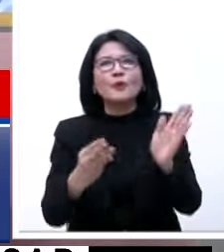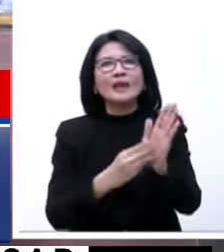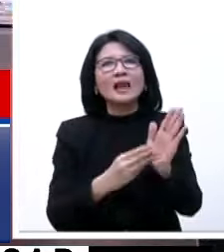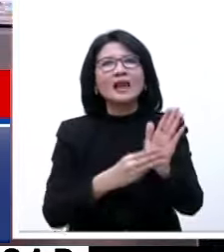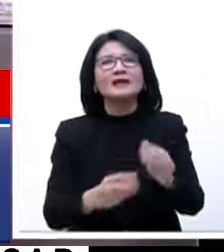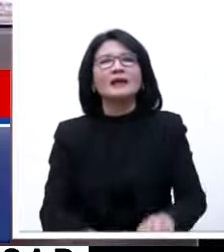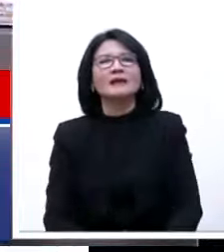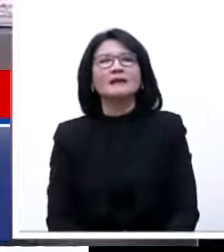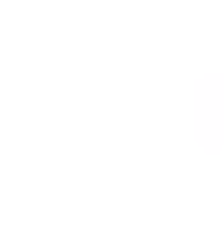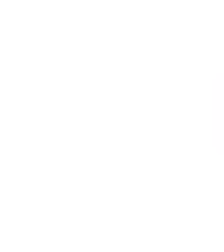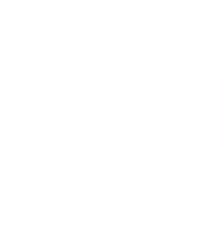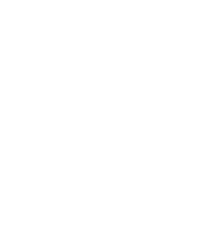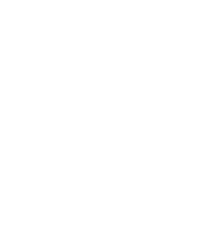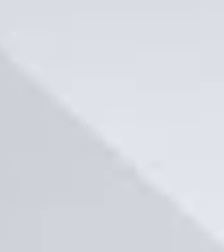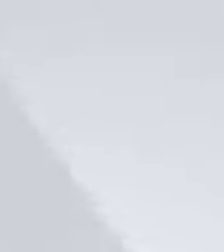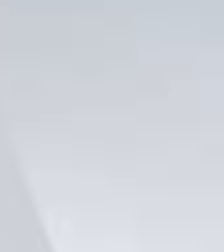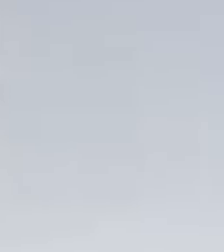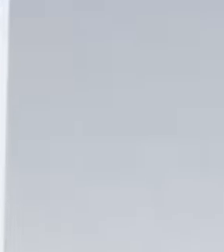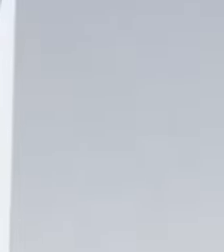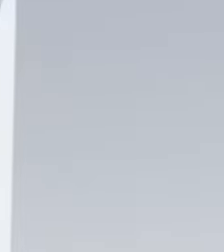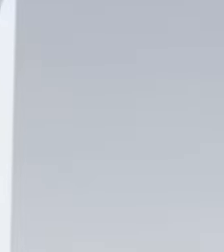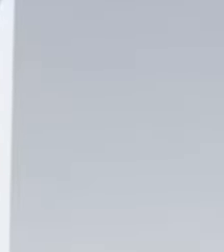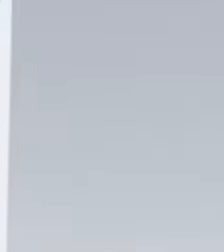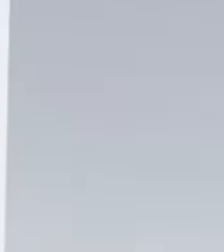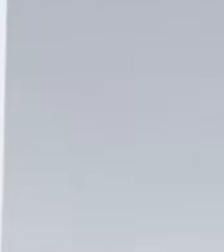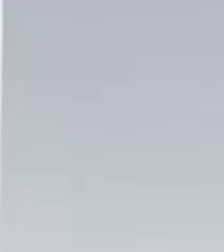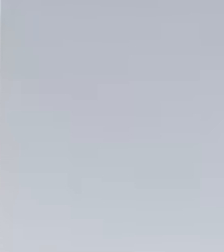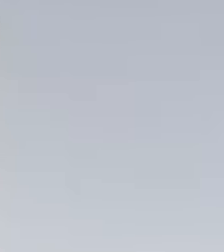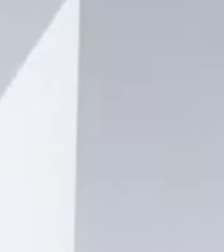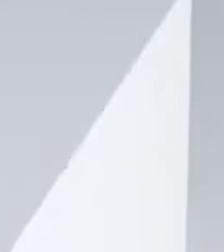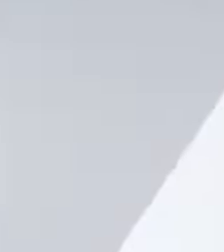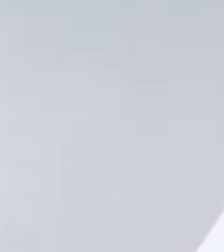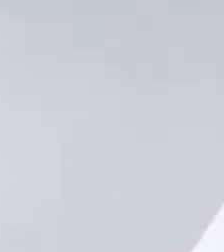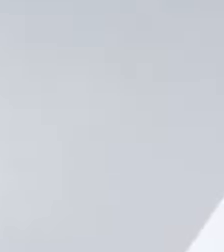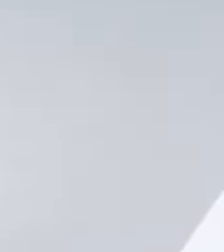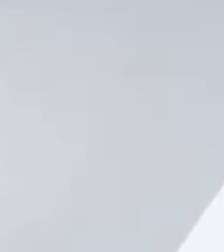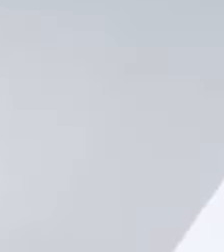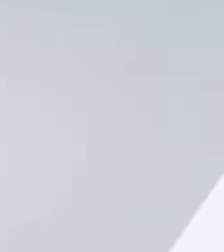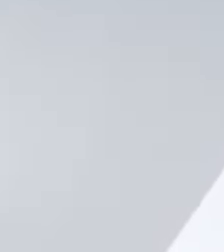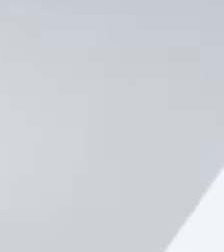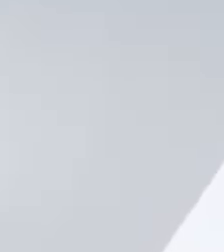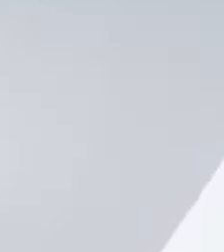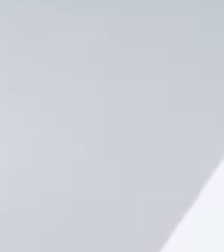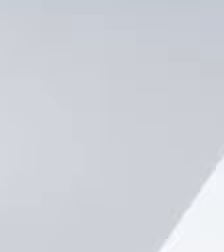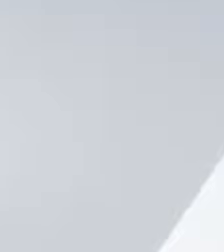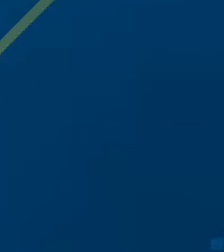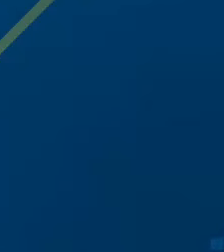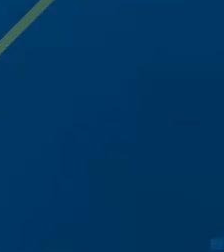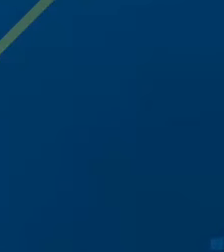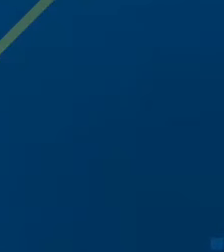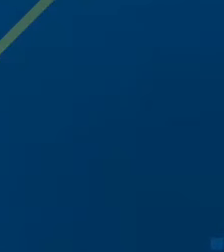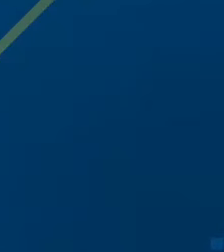waktunya habis Pak Mahfud jelajahi cara baru mendapatkan informasi download Metro TV extend